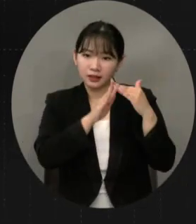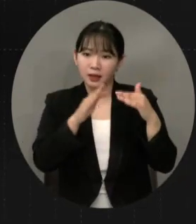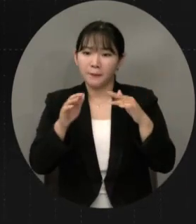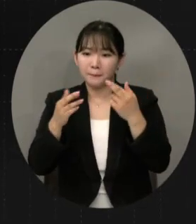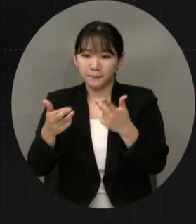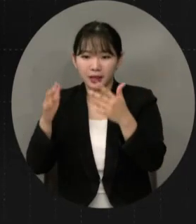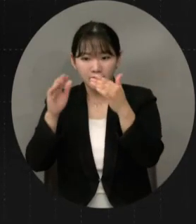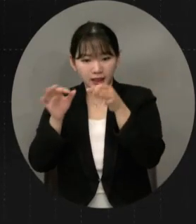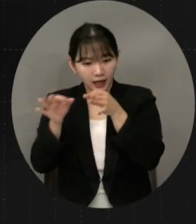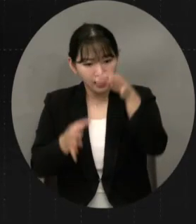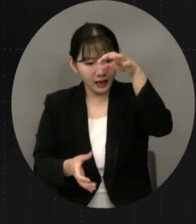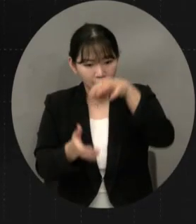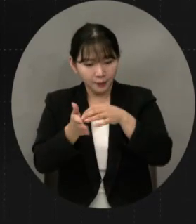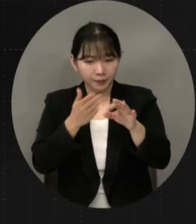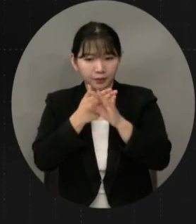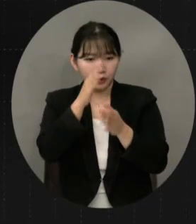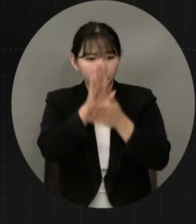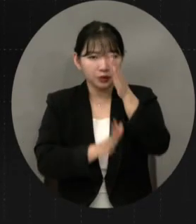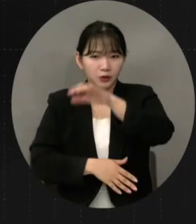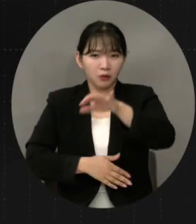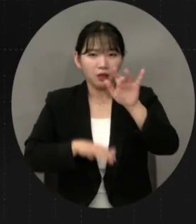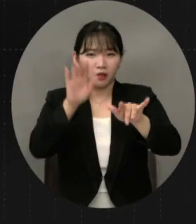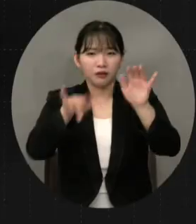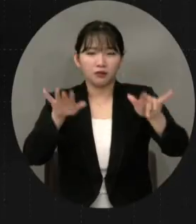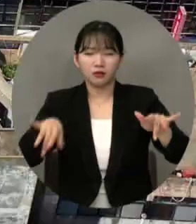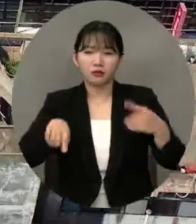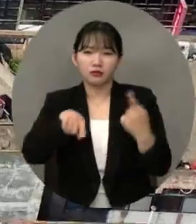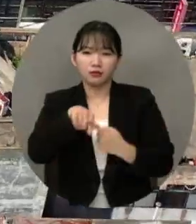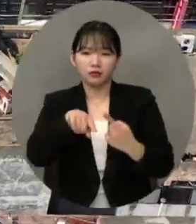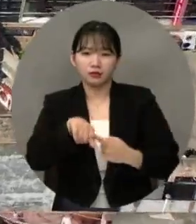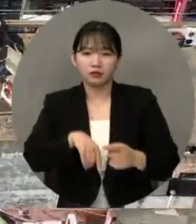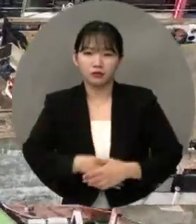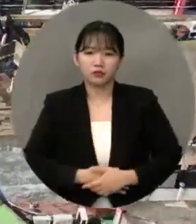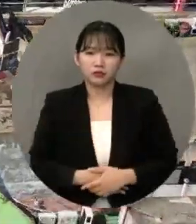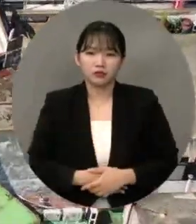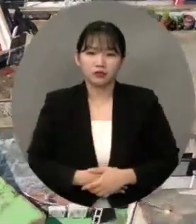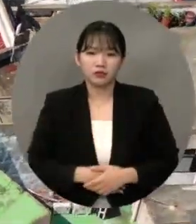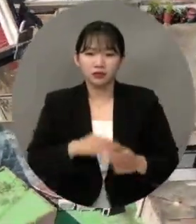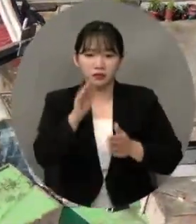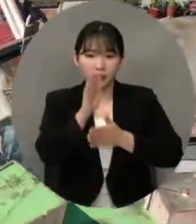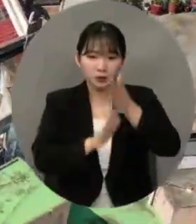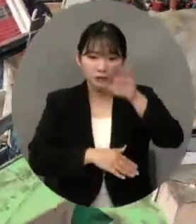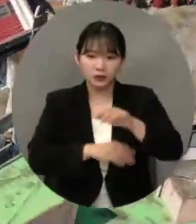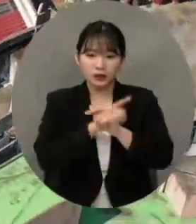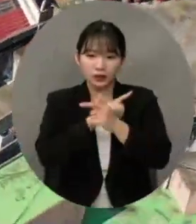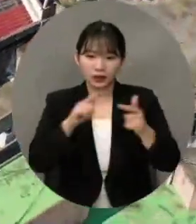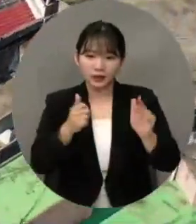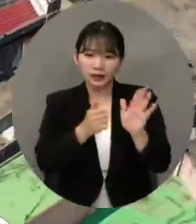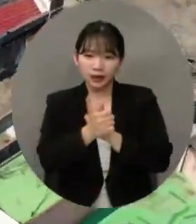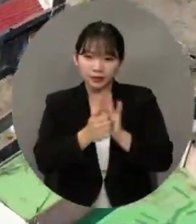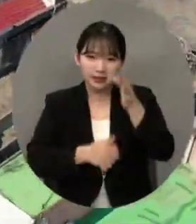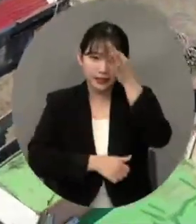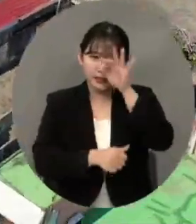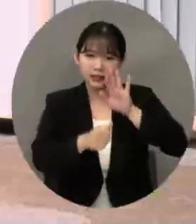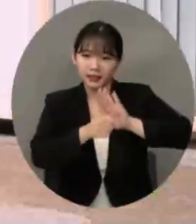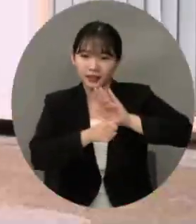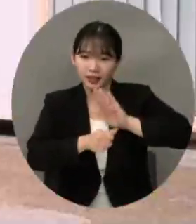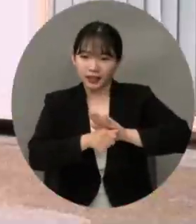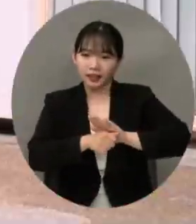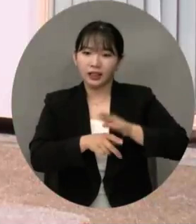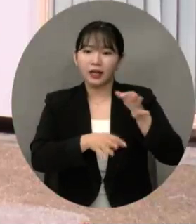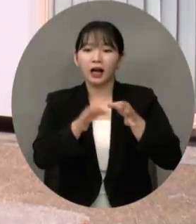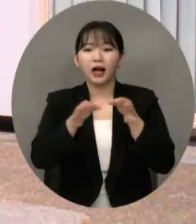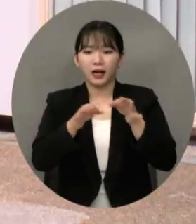빈 상가를 포함하면 도심 곳곳에 구멍이 난 듯합니다. 도시에서 이제 여러 가지 서비스 기능들을 지원하는 게 이제 상업